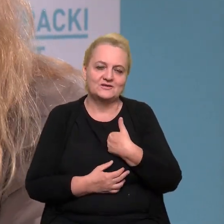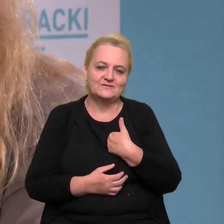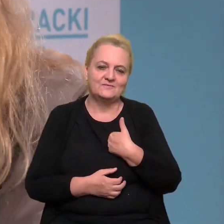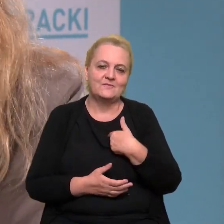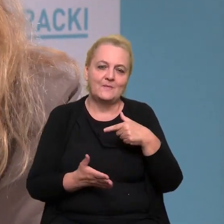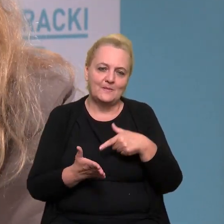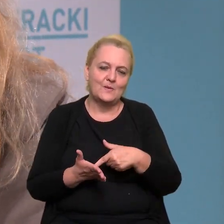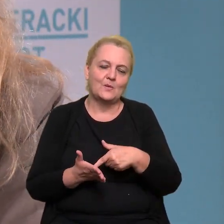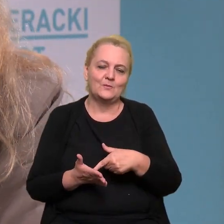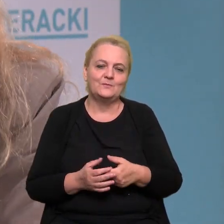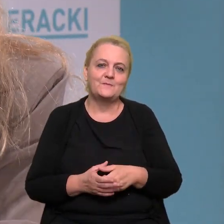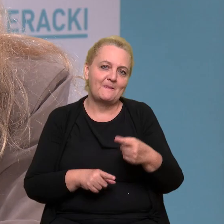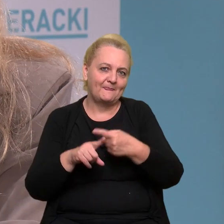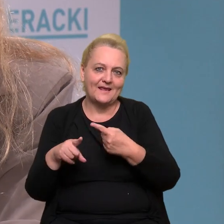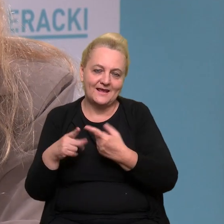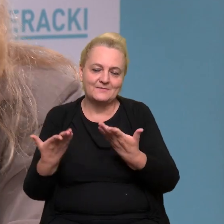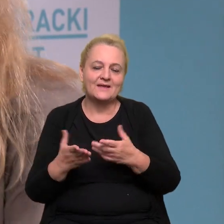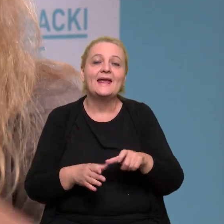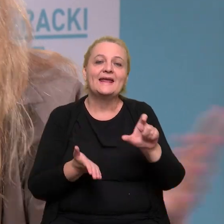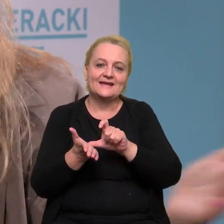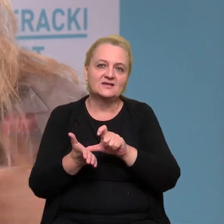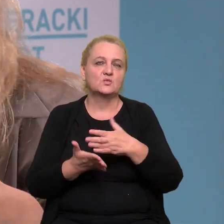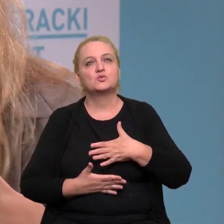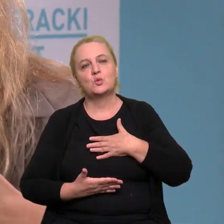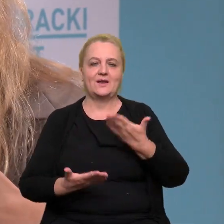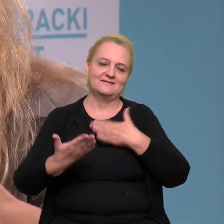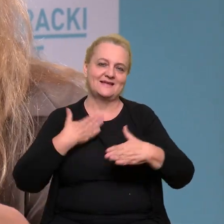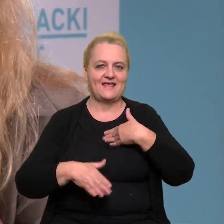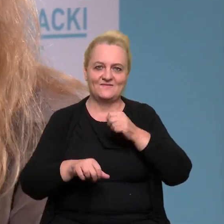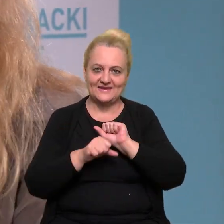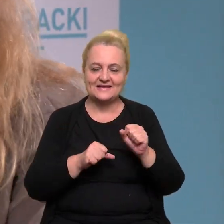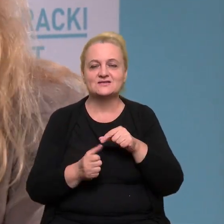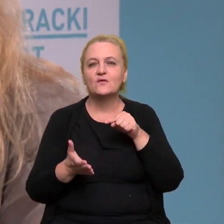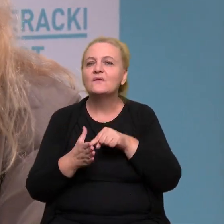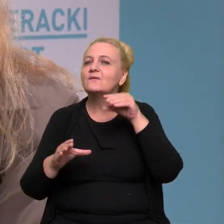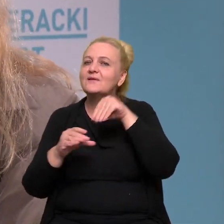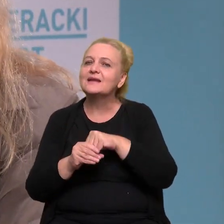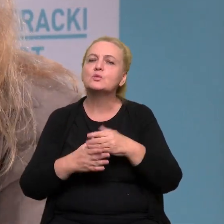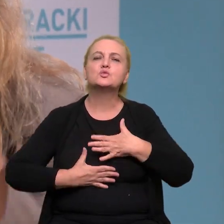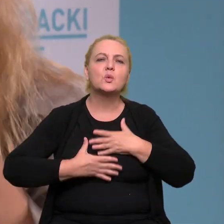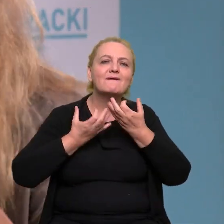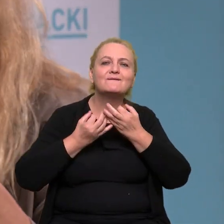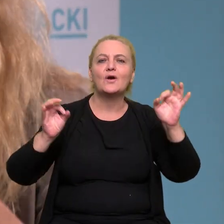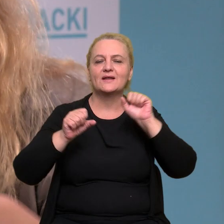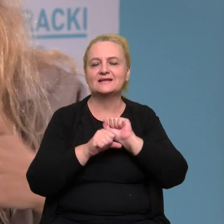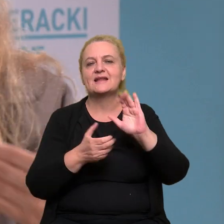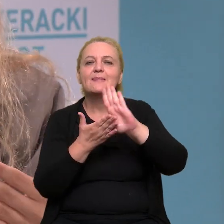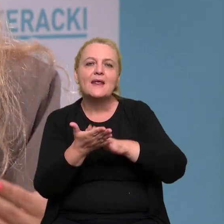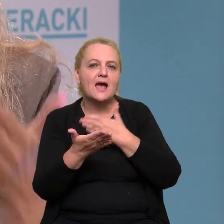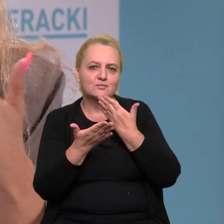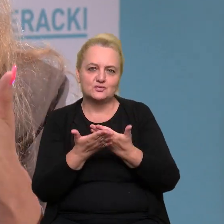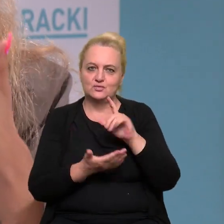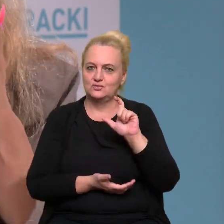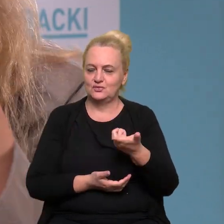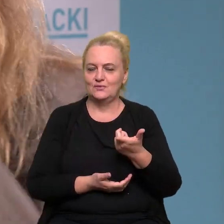z tego typu elementów i w Instagramie to mi sprawia dużo radości, bo jest w tym coś wyzwalającego. Na przykład